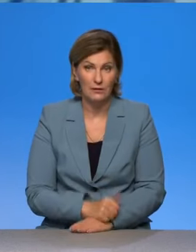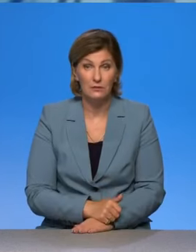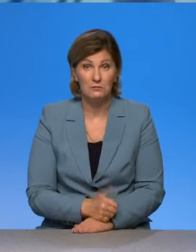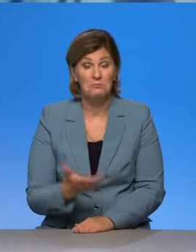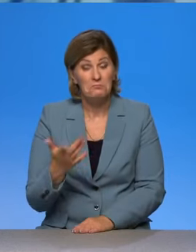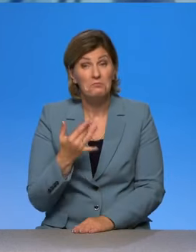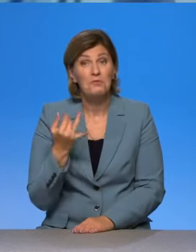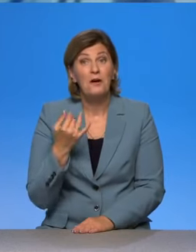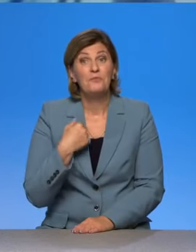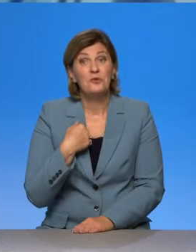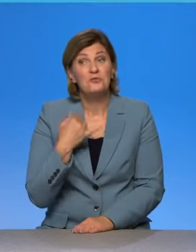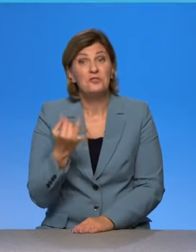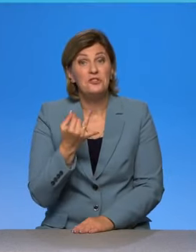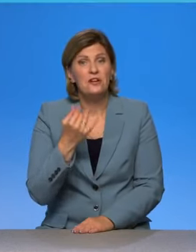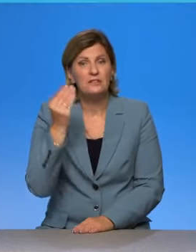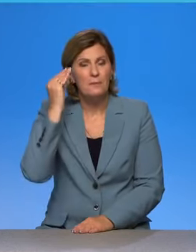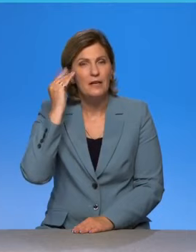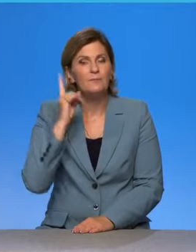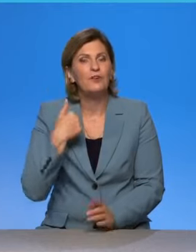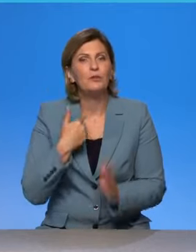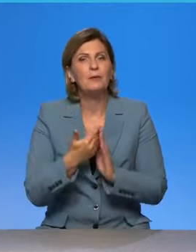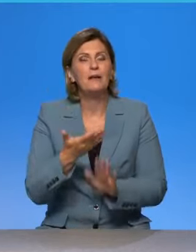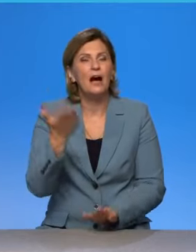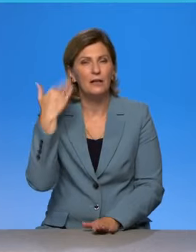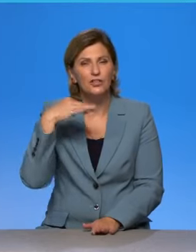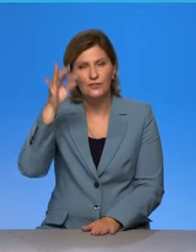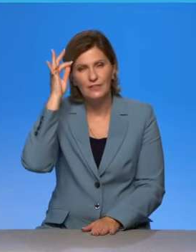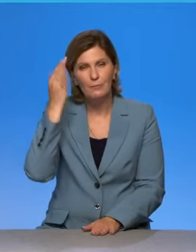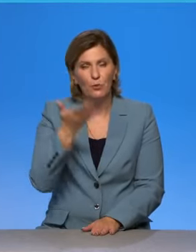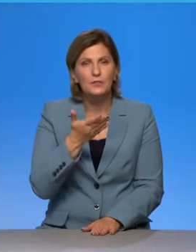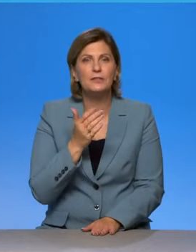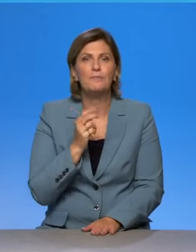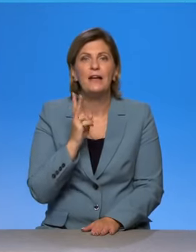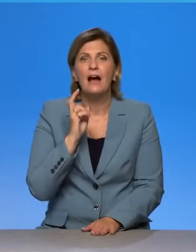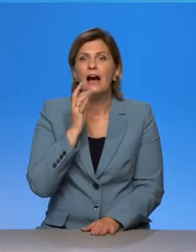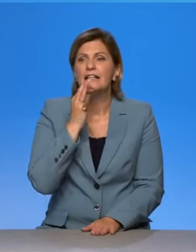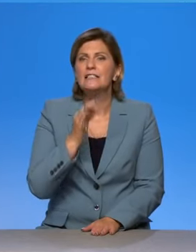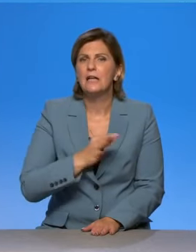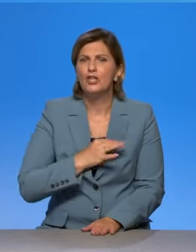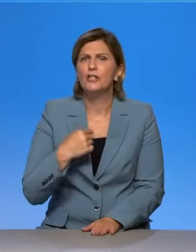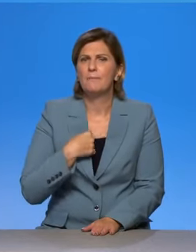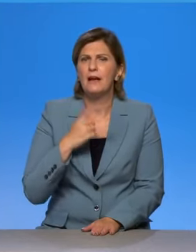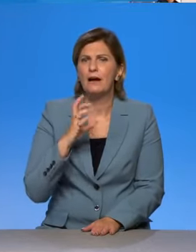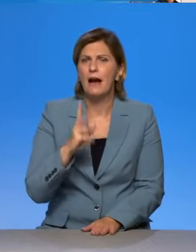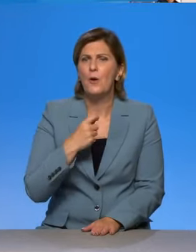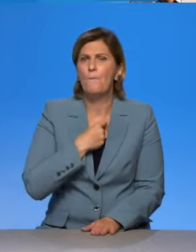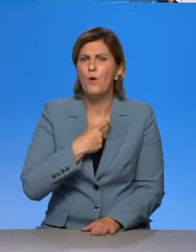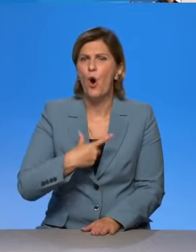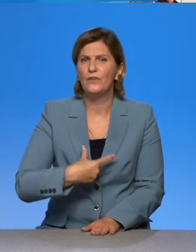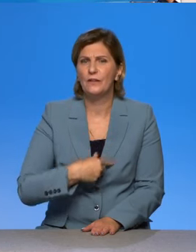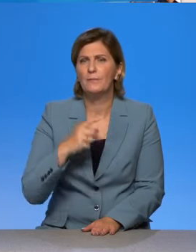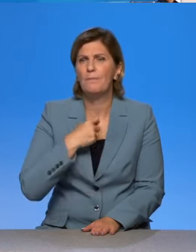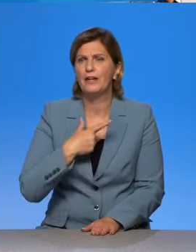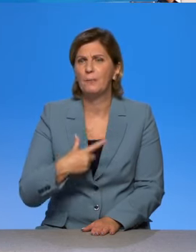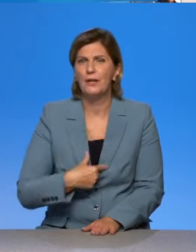разговор навел, потому что ведь раньше, вспомните, как было, там, скажи мне, как пионер пионеру, или скажи мне, как член